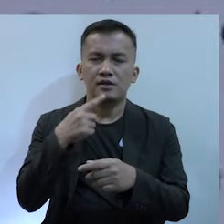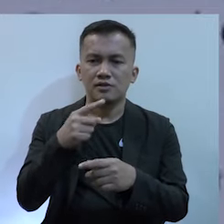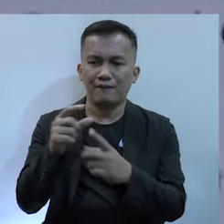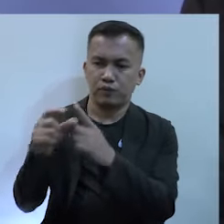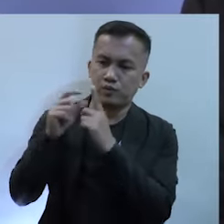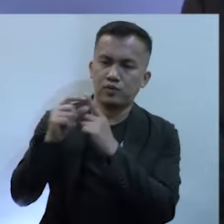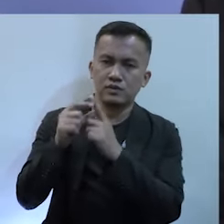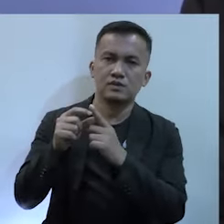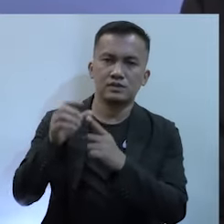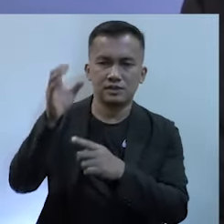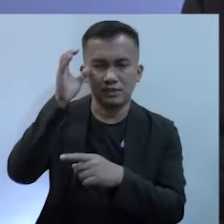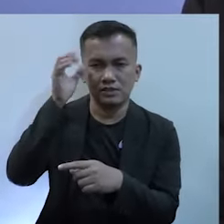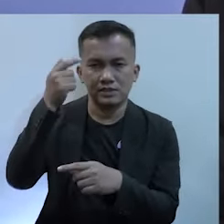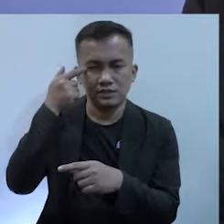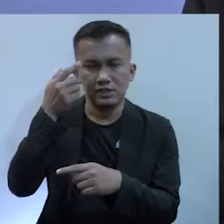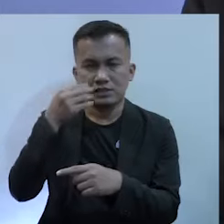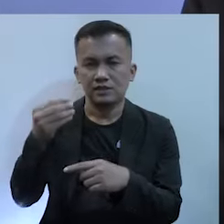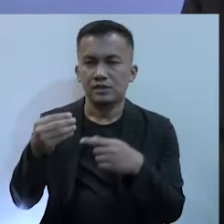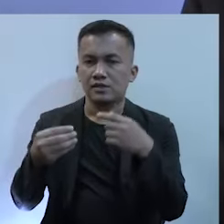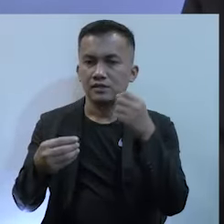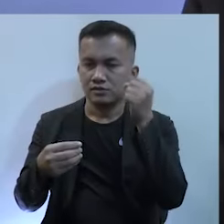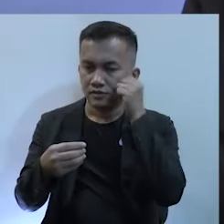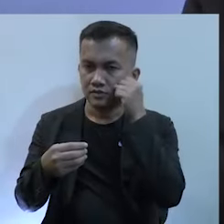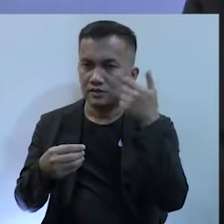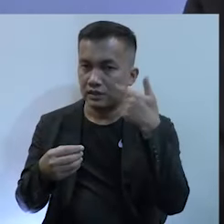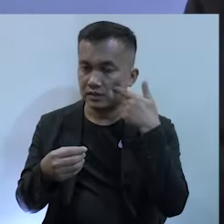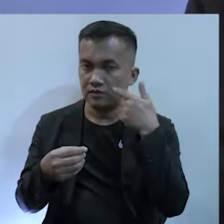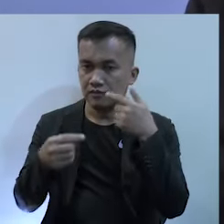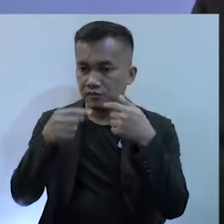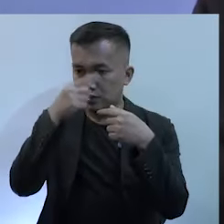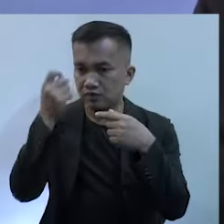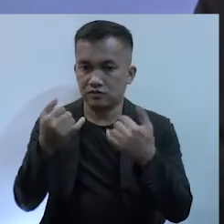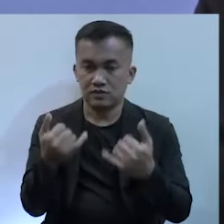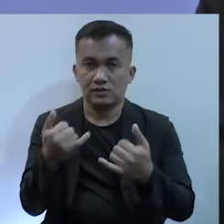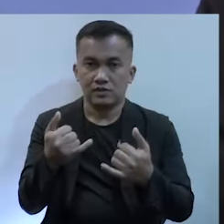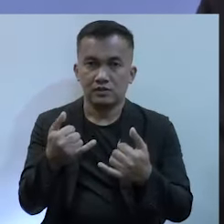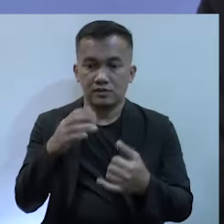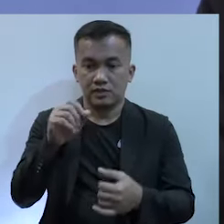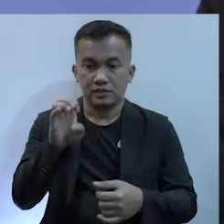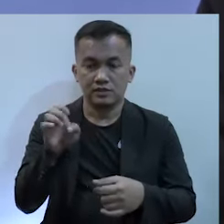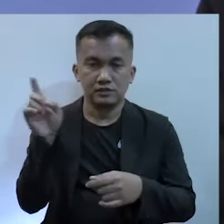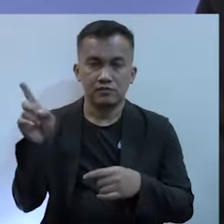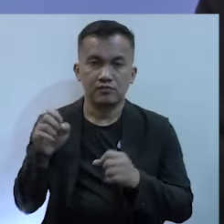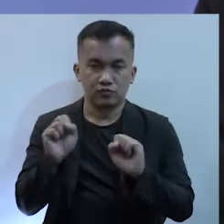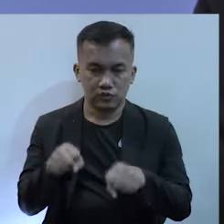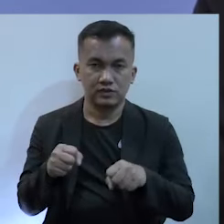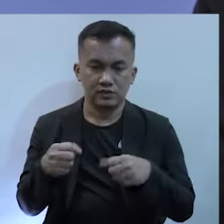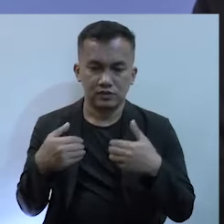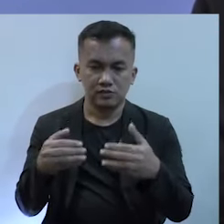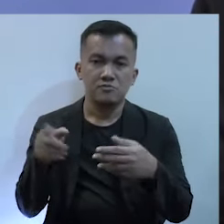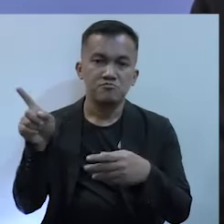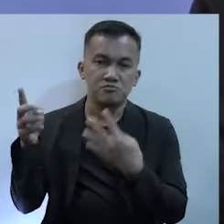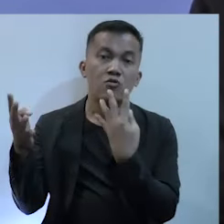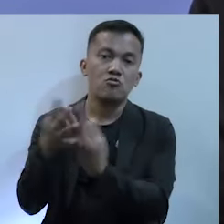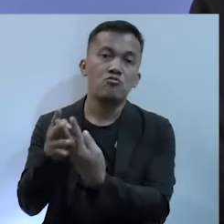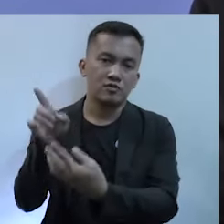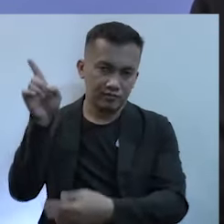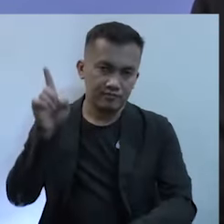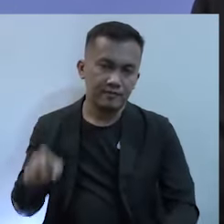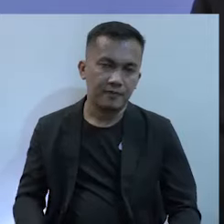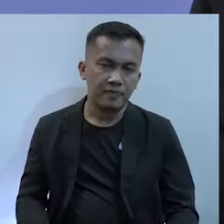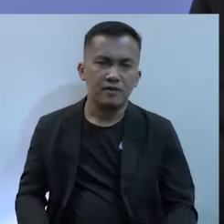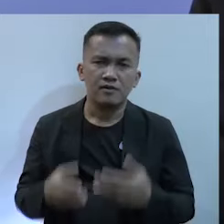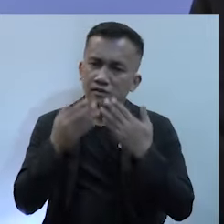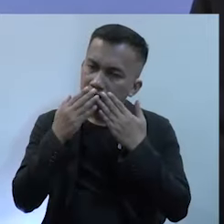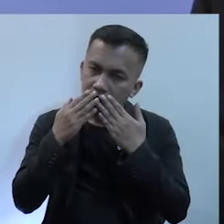unjust fixation kina Carlito Gilyate at Sonitan Gilyate. Dahil po ngayon na main kaso na po, makakaano po kami na makukulong po